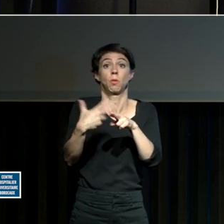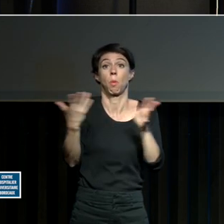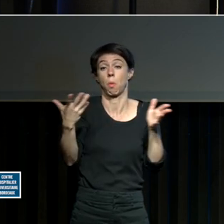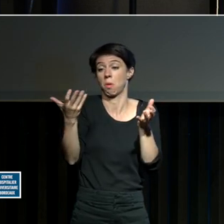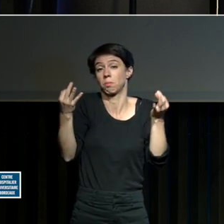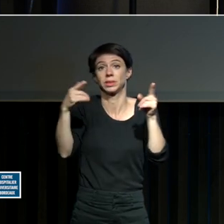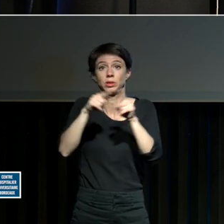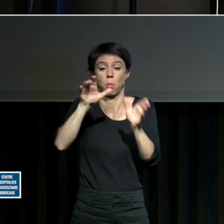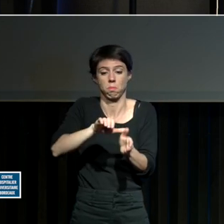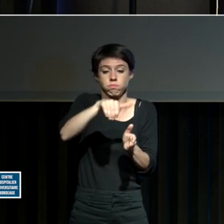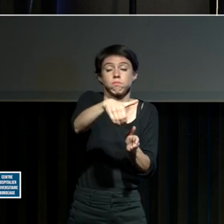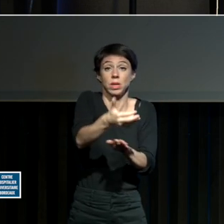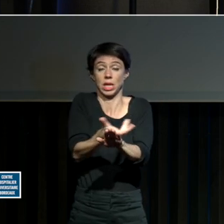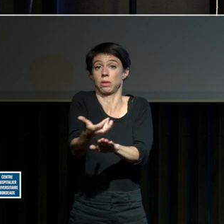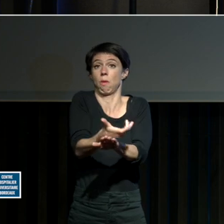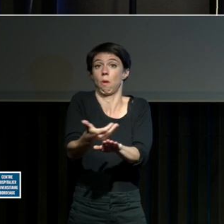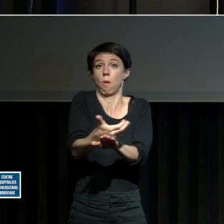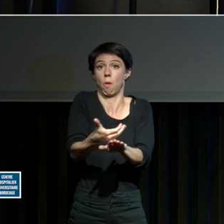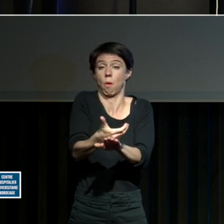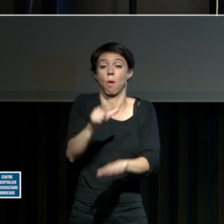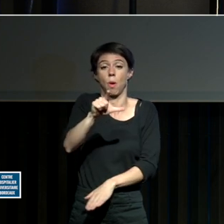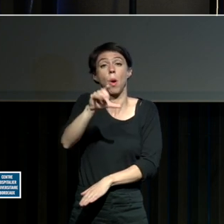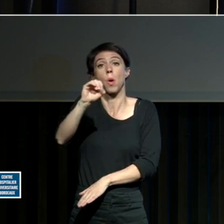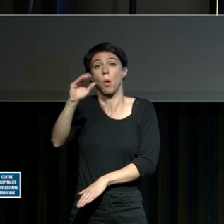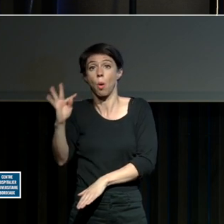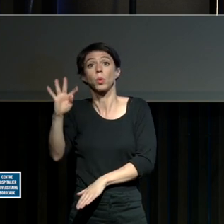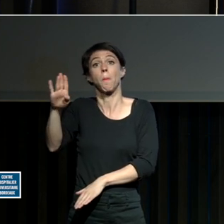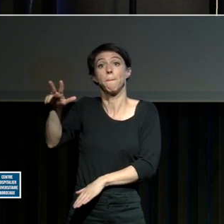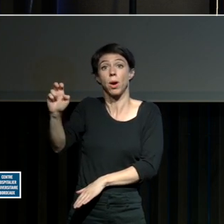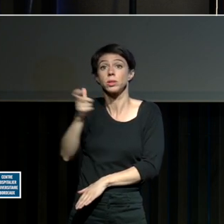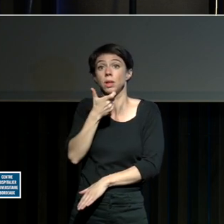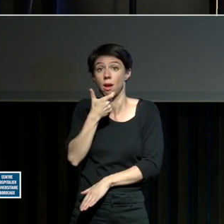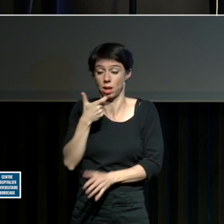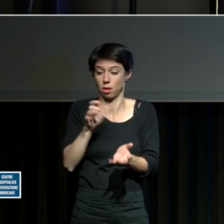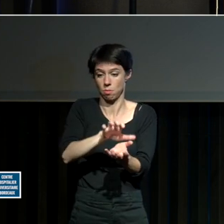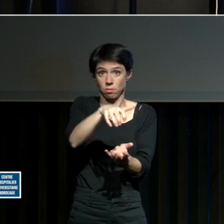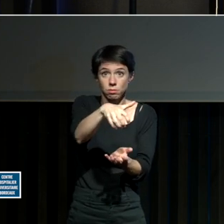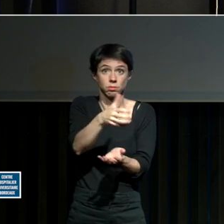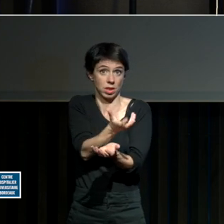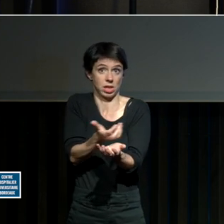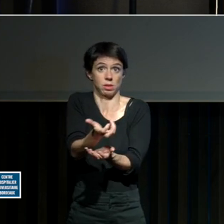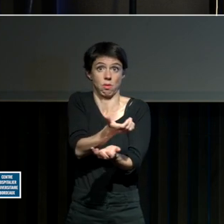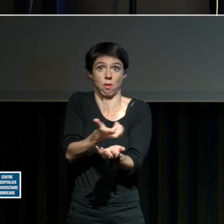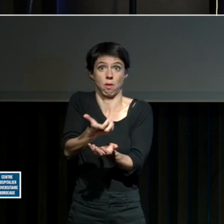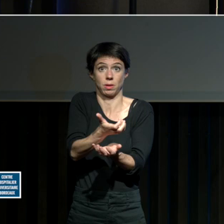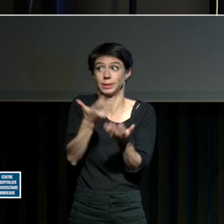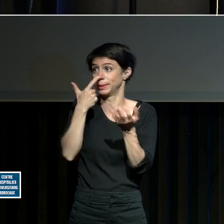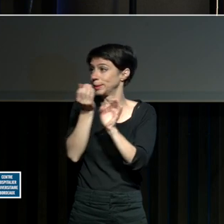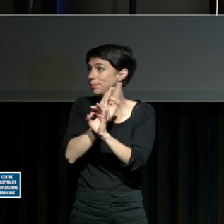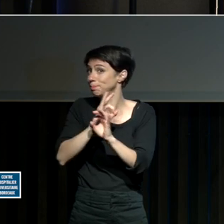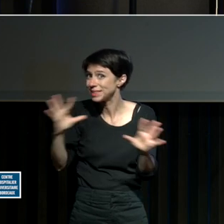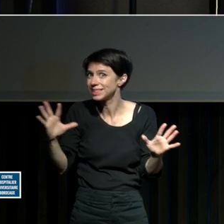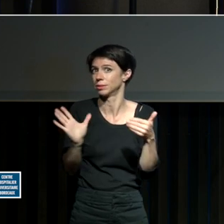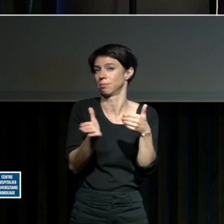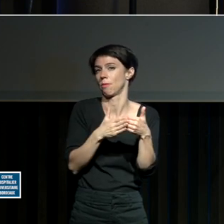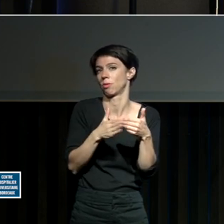ou de loot box, dont le principe est très fortement ressemblant et similaire au jeu des arrêts d'argent,